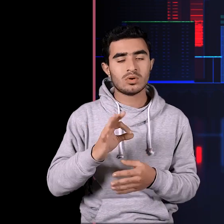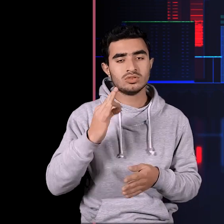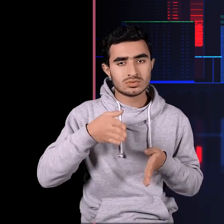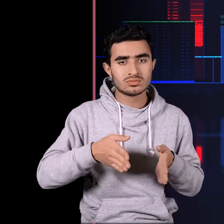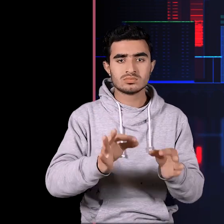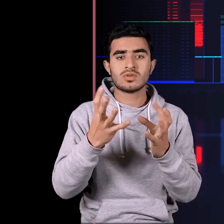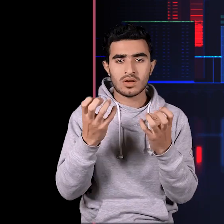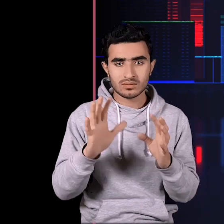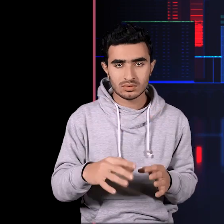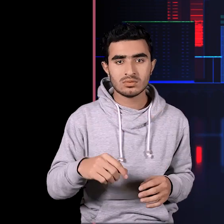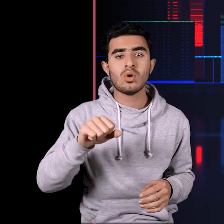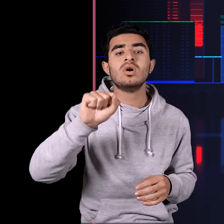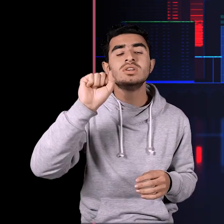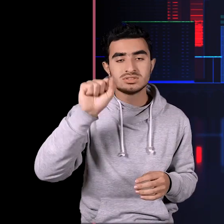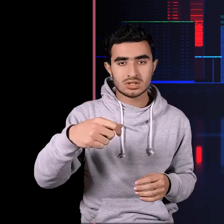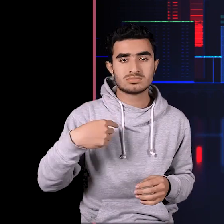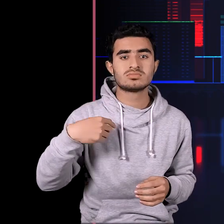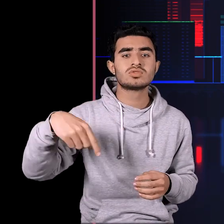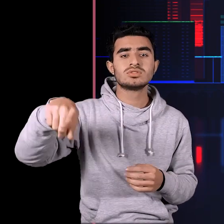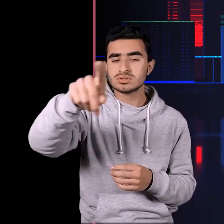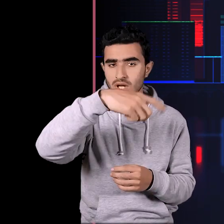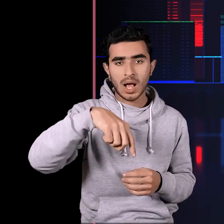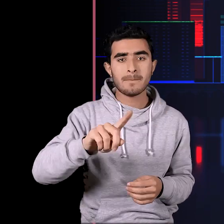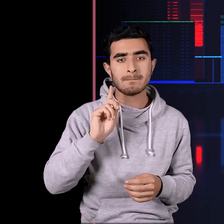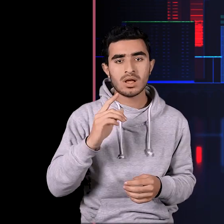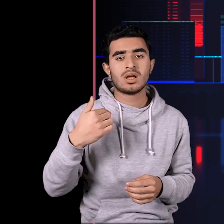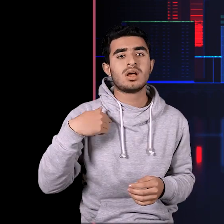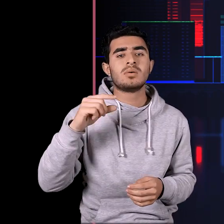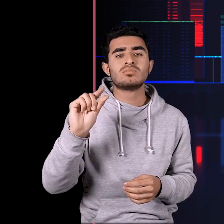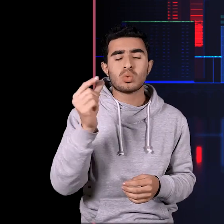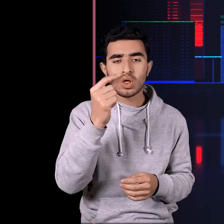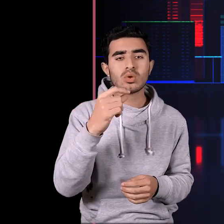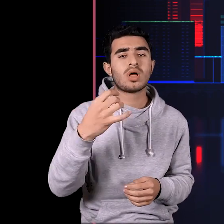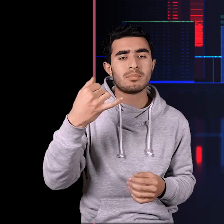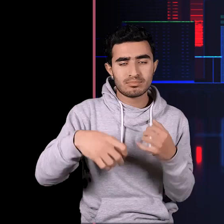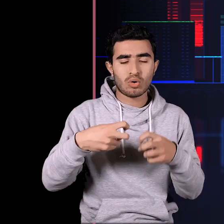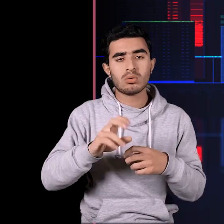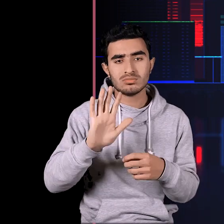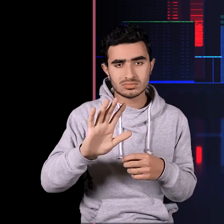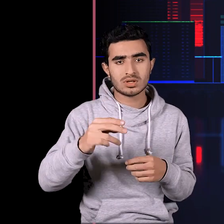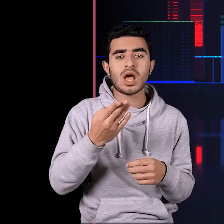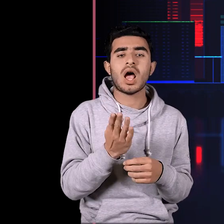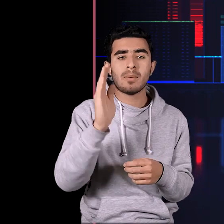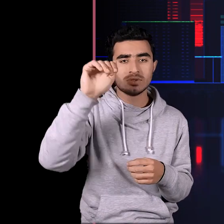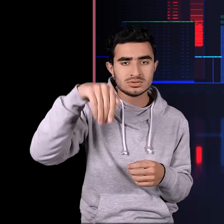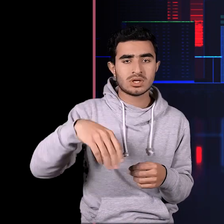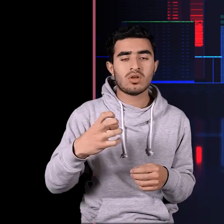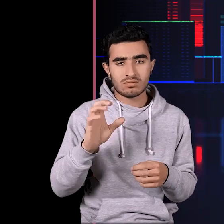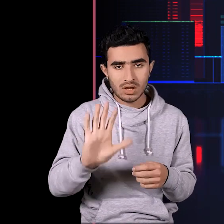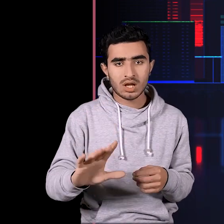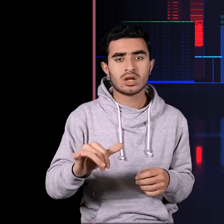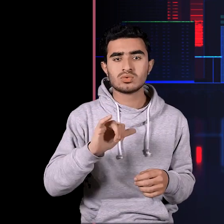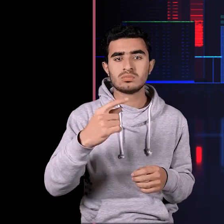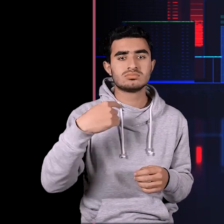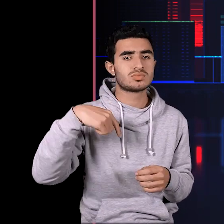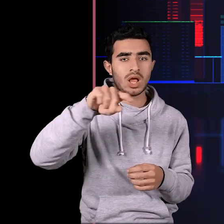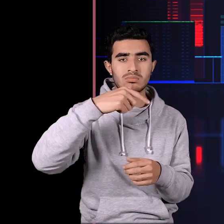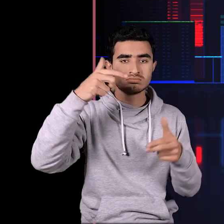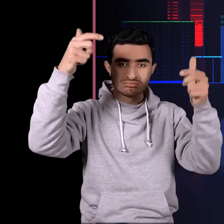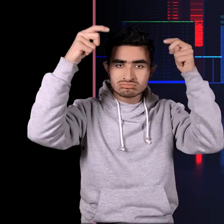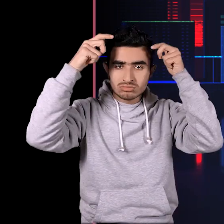सो ऑब्वियसली हम सब, हम कोई फ़रिश्ता नहीं है, वी ऑल गो थ्रू अप्स एंड डाउन्स, और हम कोई